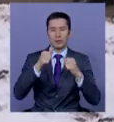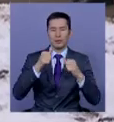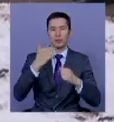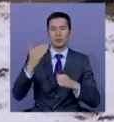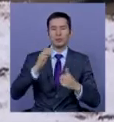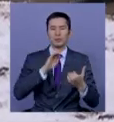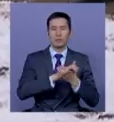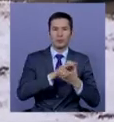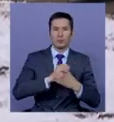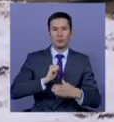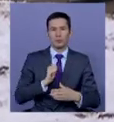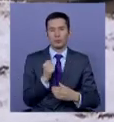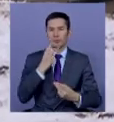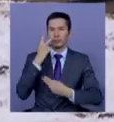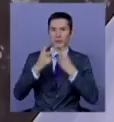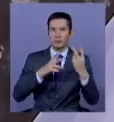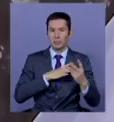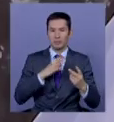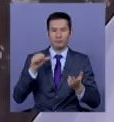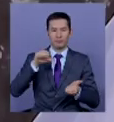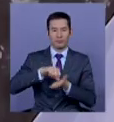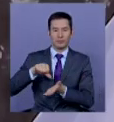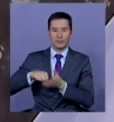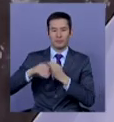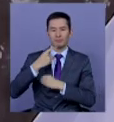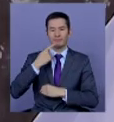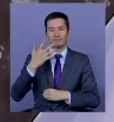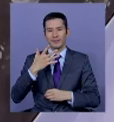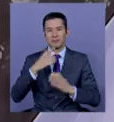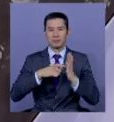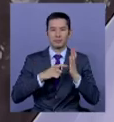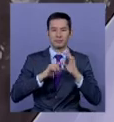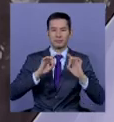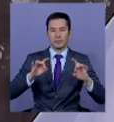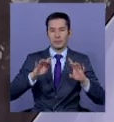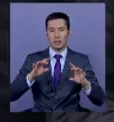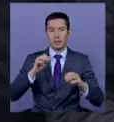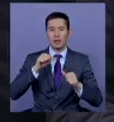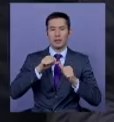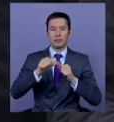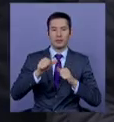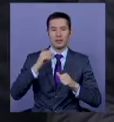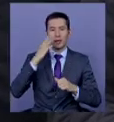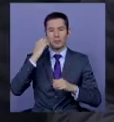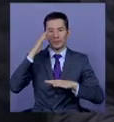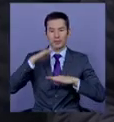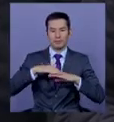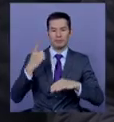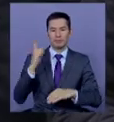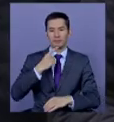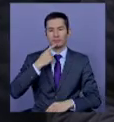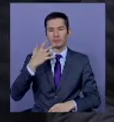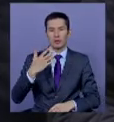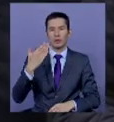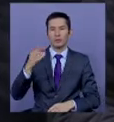ізін басқан шәкірттері мен тыңдармандары келді. Алғаш болып сөз алған қала әкімі Бақытжан Сағынтаев ұлт мақтанышының туындылары ән сүйер қауым арасында